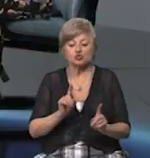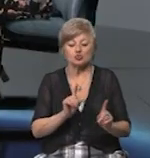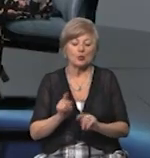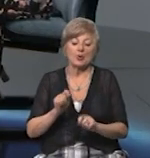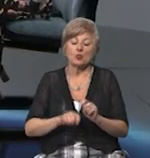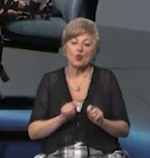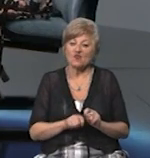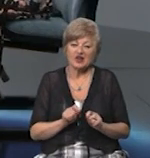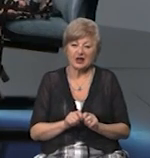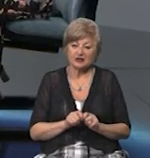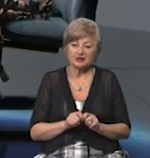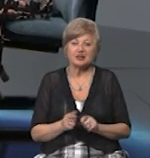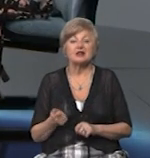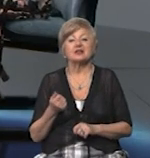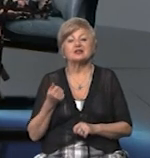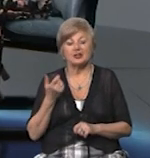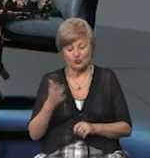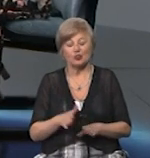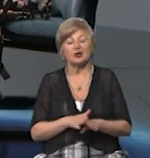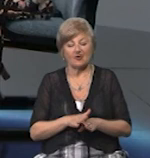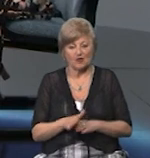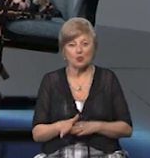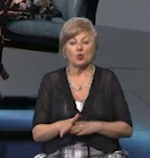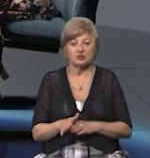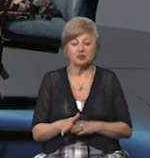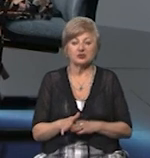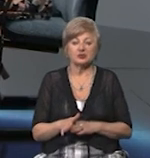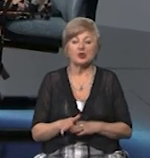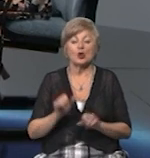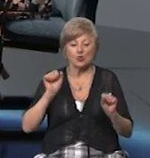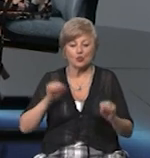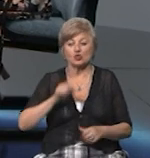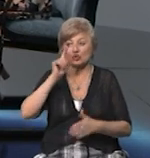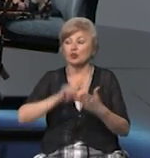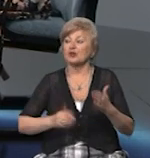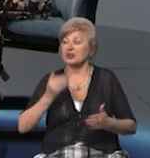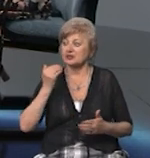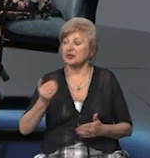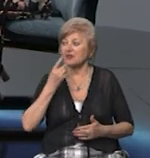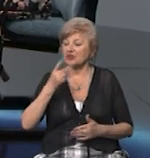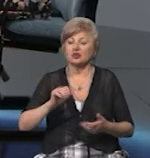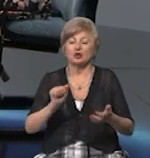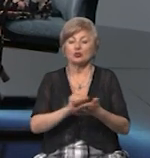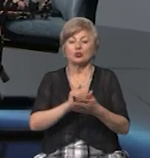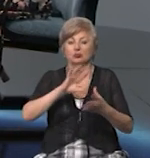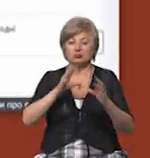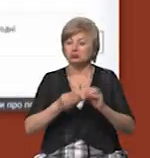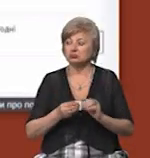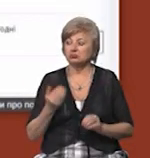то за компанія, наскільки вона, яка в неї кредитна історія, так, наскільки їй можна довіряти. Ось бачимо, товариство з обмеженою відповідальністю, будівельна